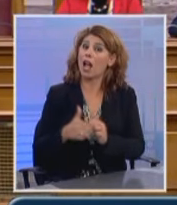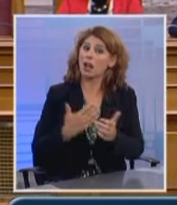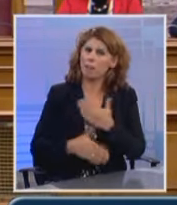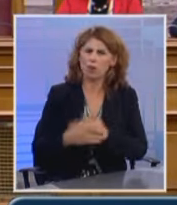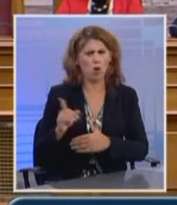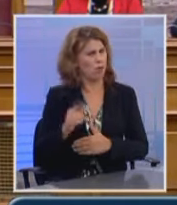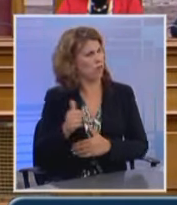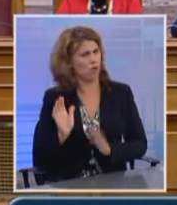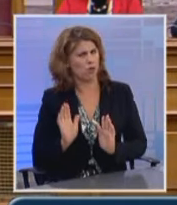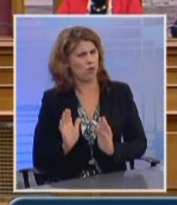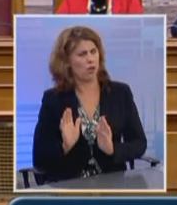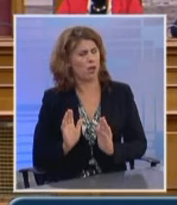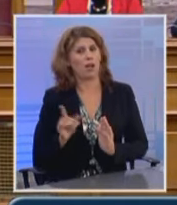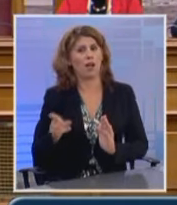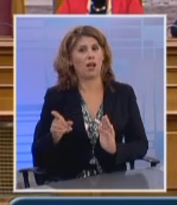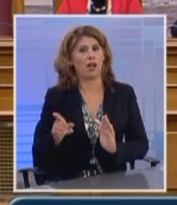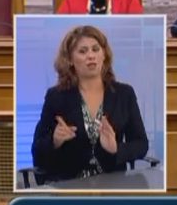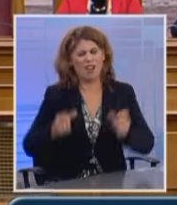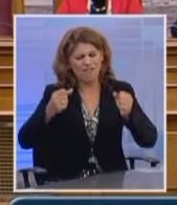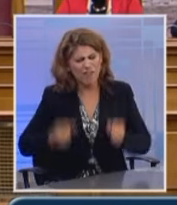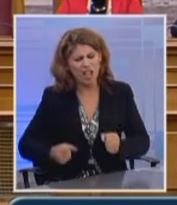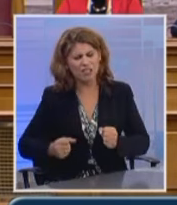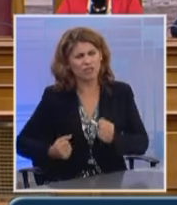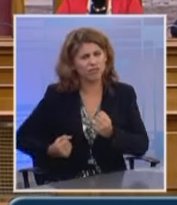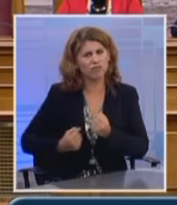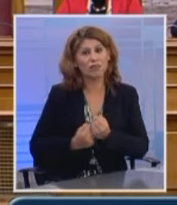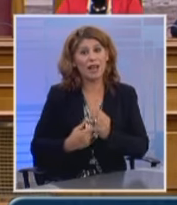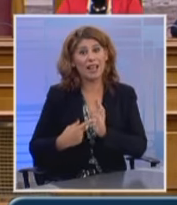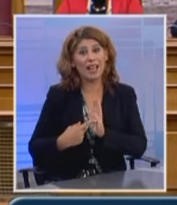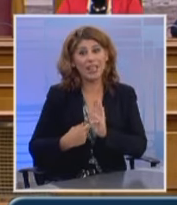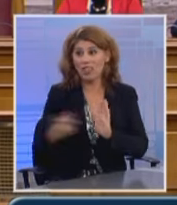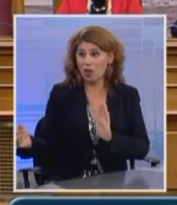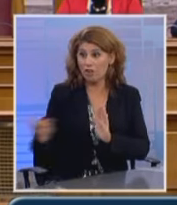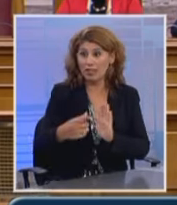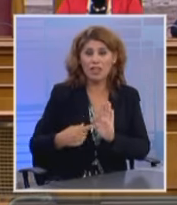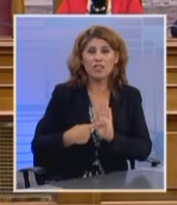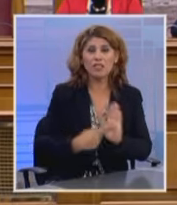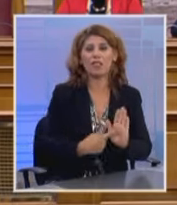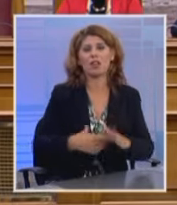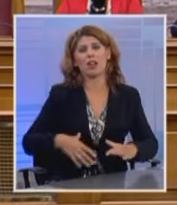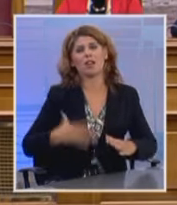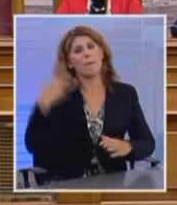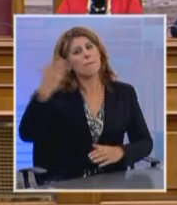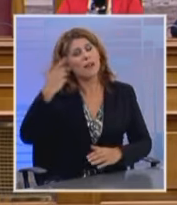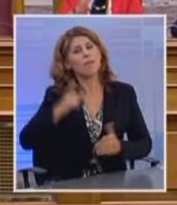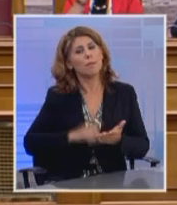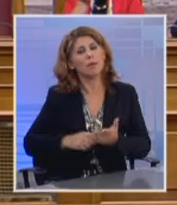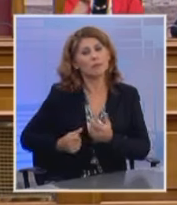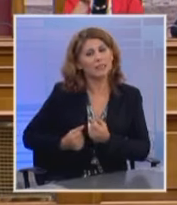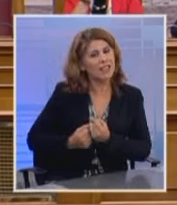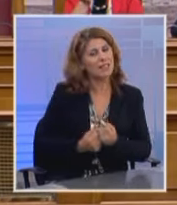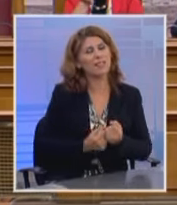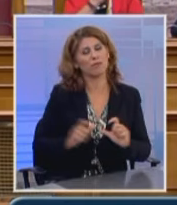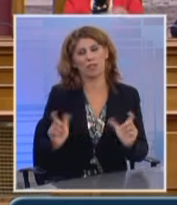μόνο, είναι ο ακρογωνιαίος λίθος της και δείχνουν τις αρχές και το πνεύμα που πρέπει να στηριχθούμε